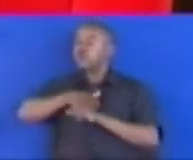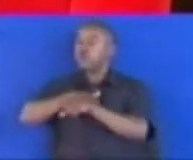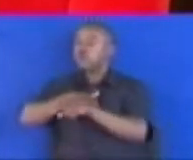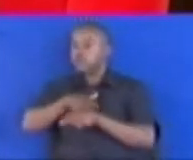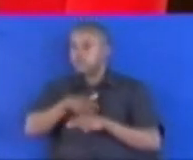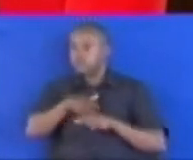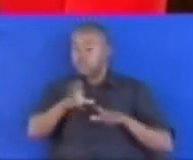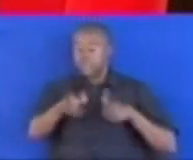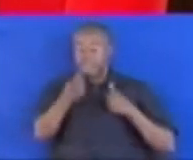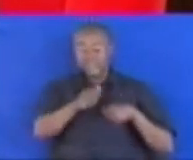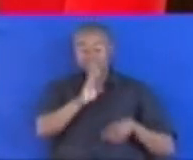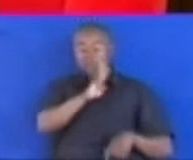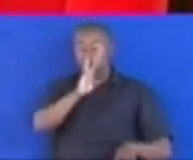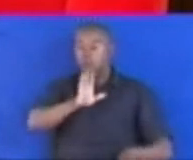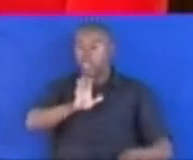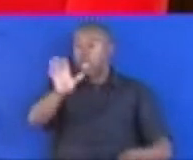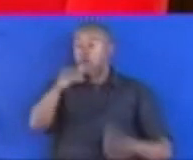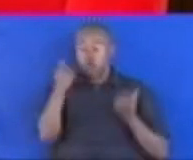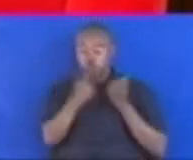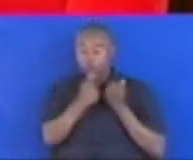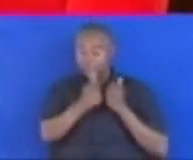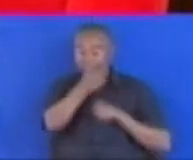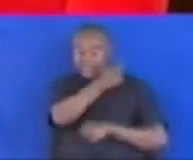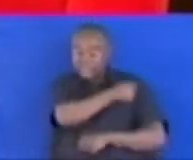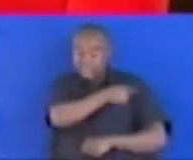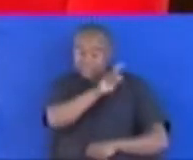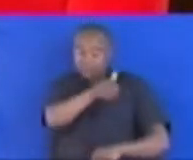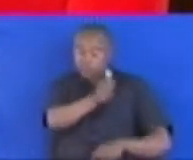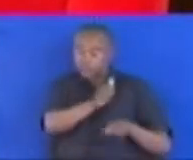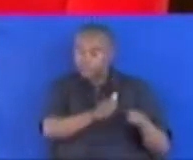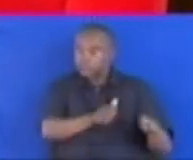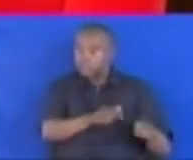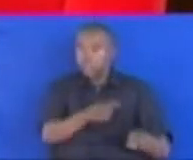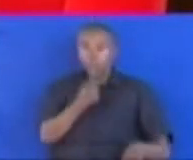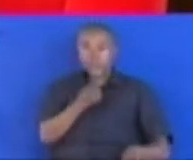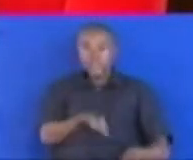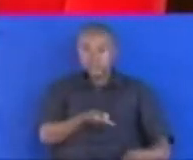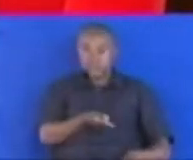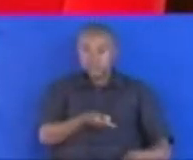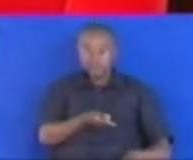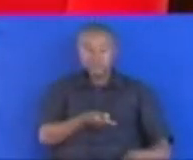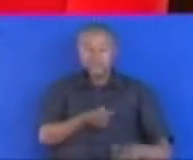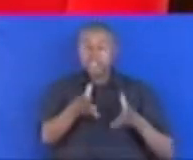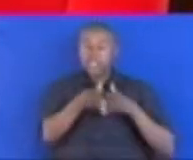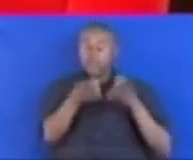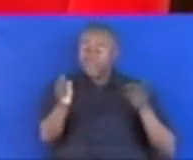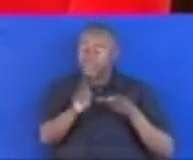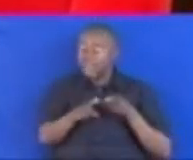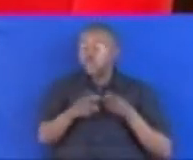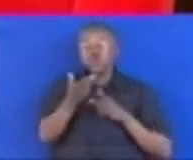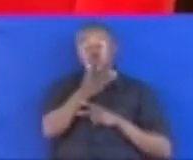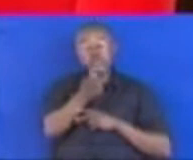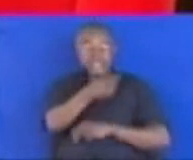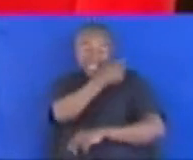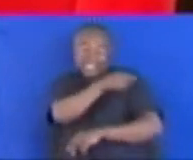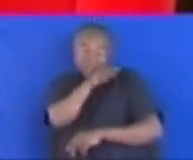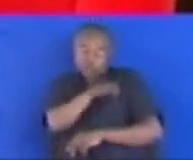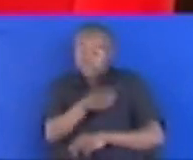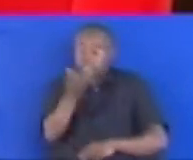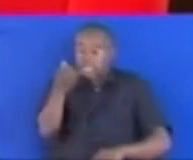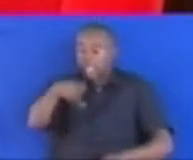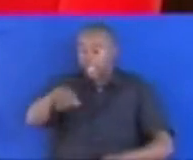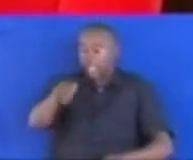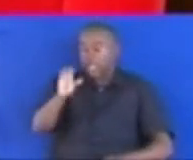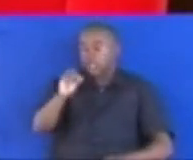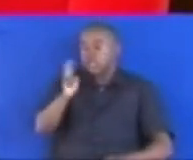kwenye website yao watengeneza chanjo wenyewe, wao wenyewe wanasema madhara au side effect ya chanjo hii,